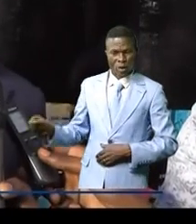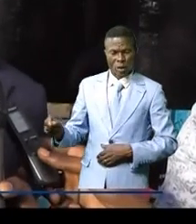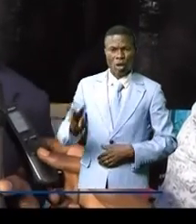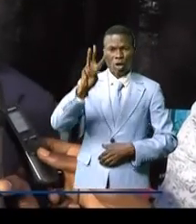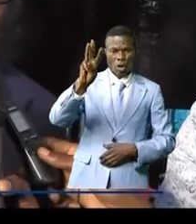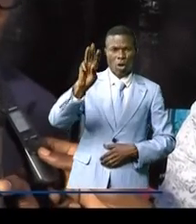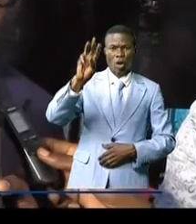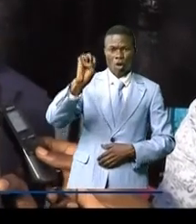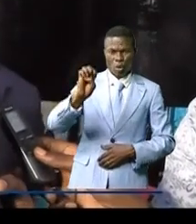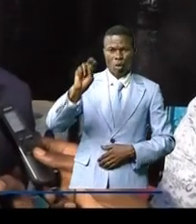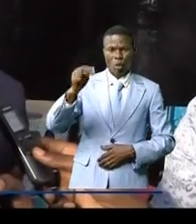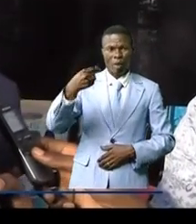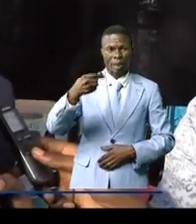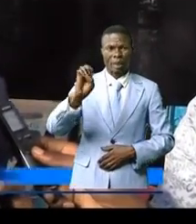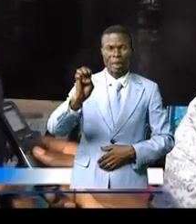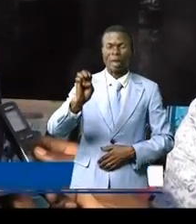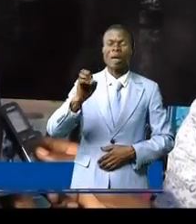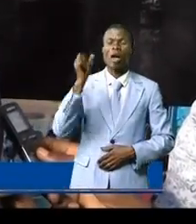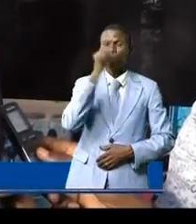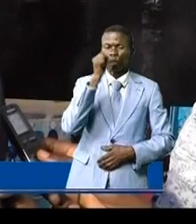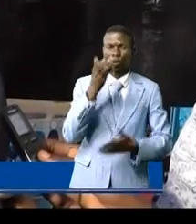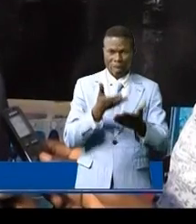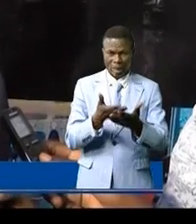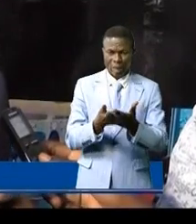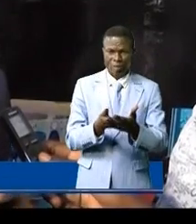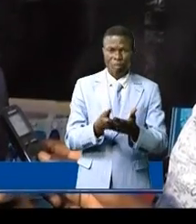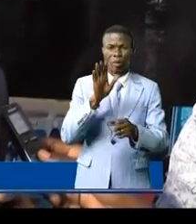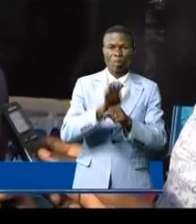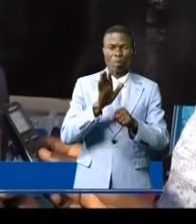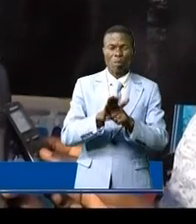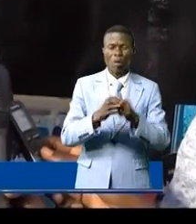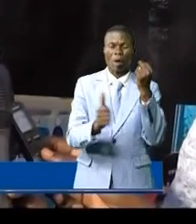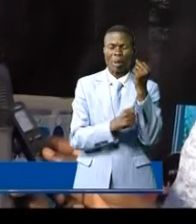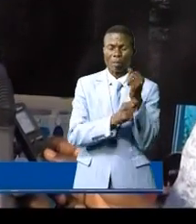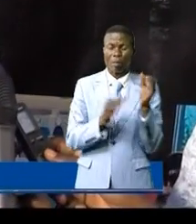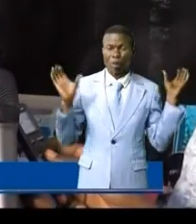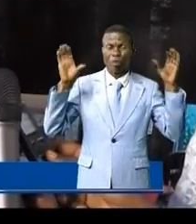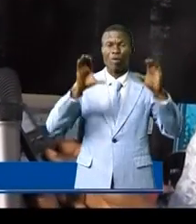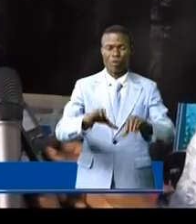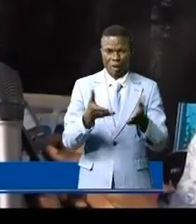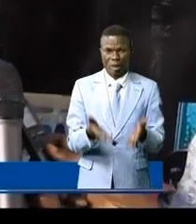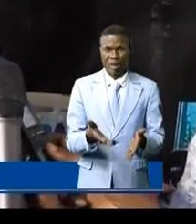Muzika. Donc je pense qu'il y aura beaucoup plus, plusieurs